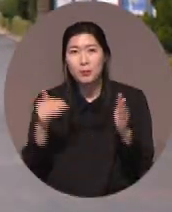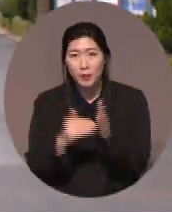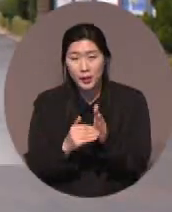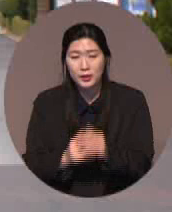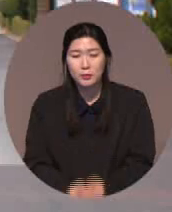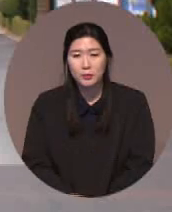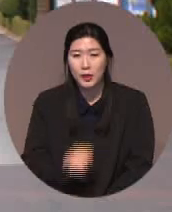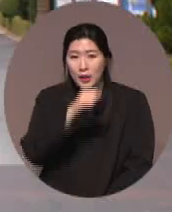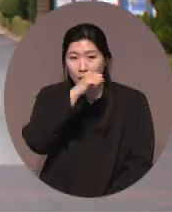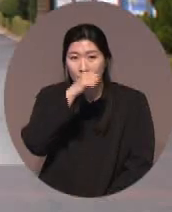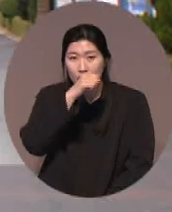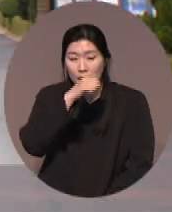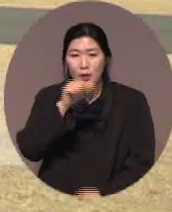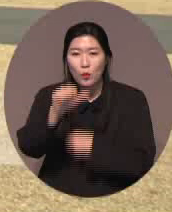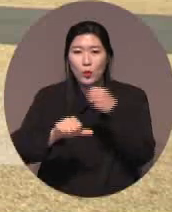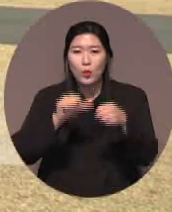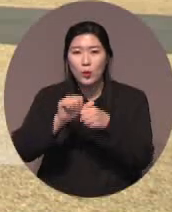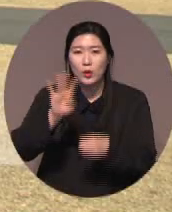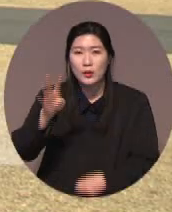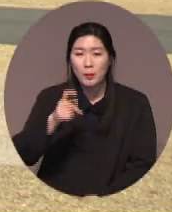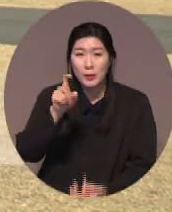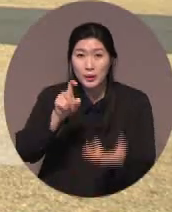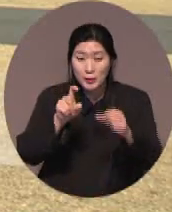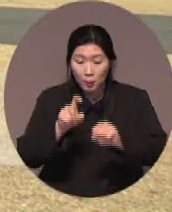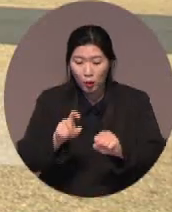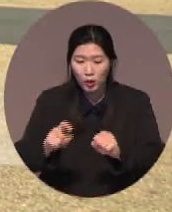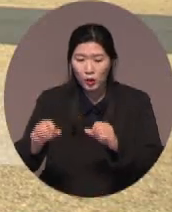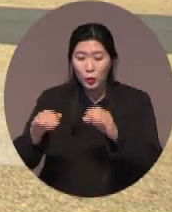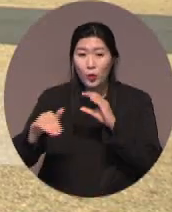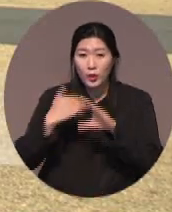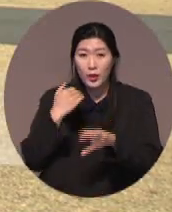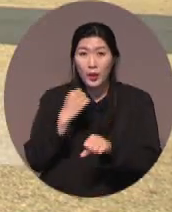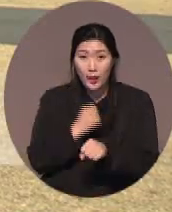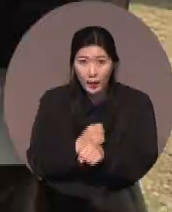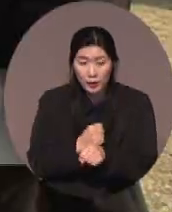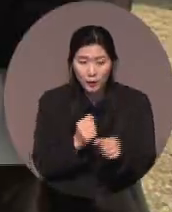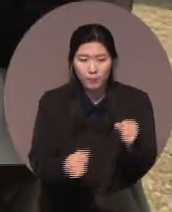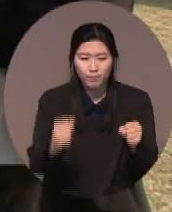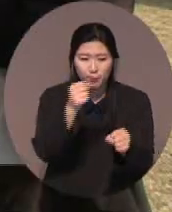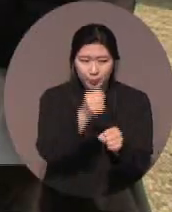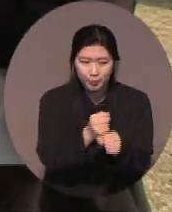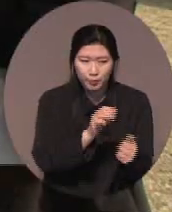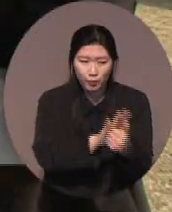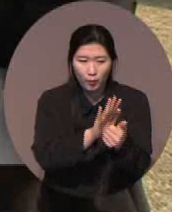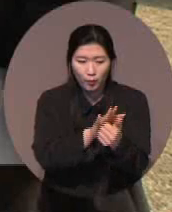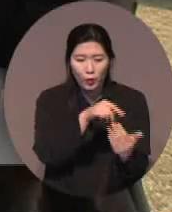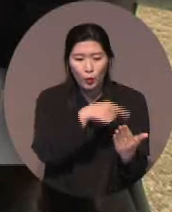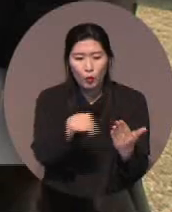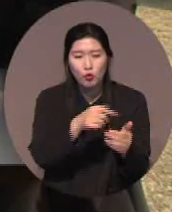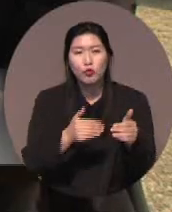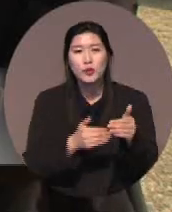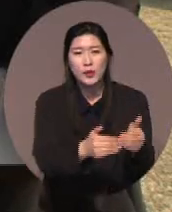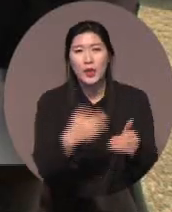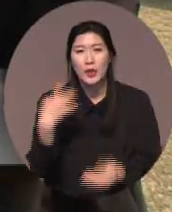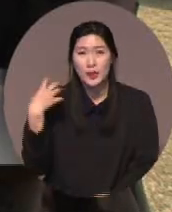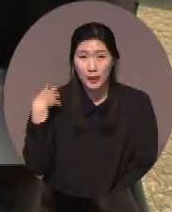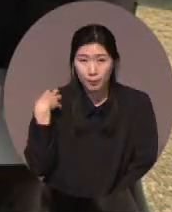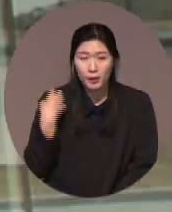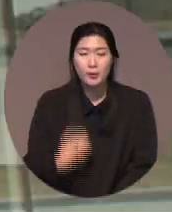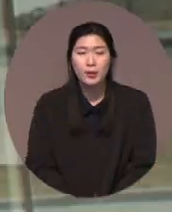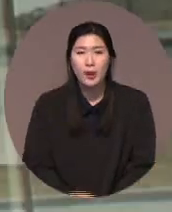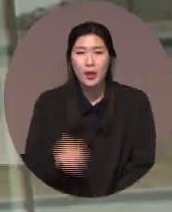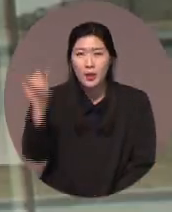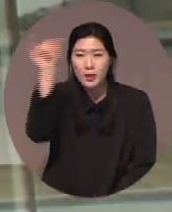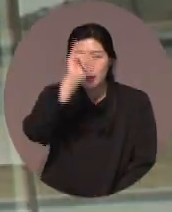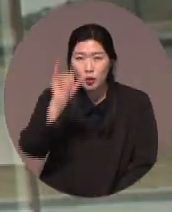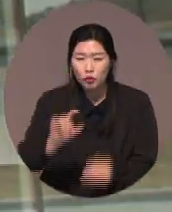5년간 410억 원을 받아 창업자 발굴과 육성 등 창업 지원 맞춤 프로그램을 진행합니다. 특히 전국 단위가